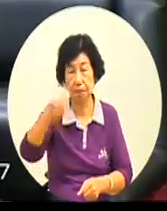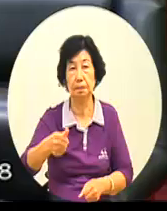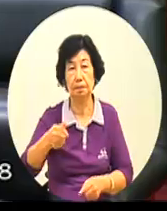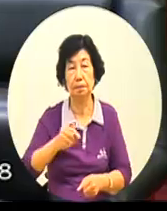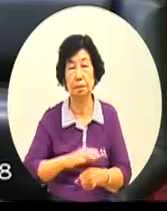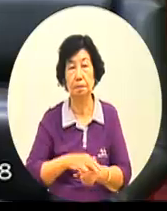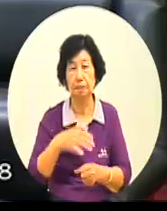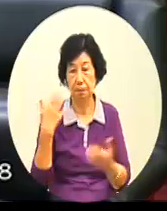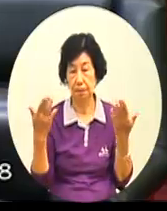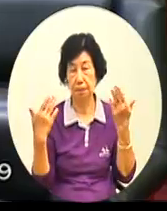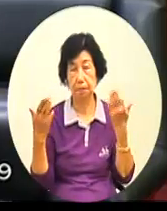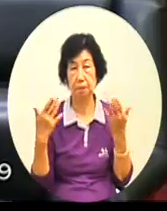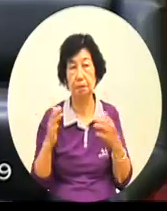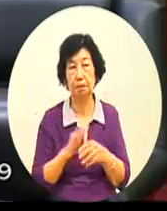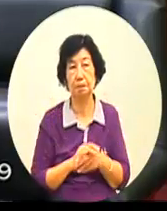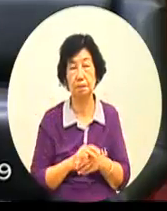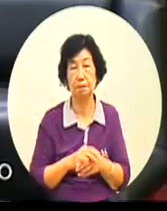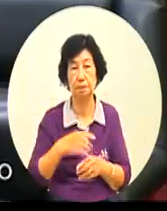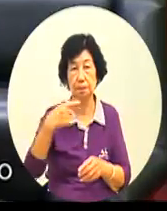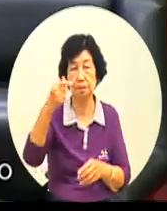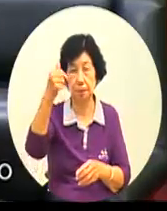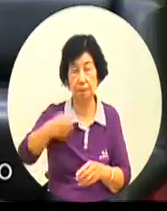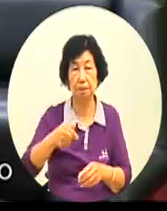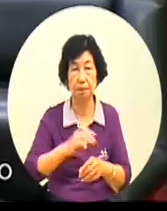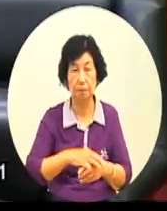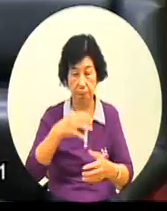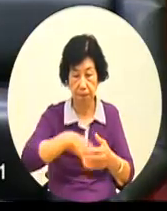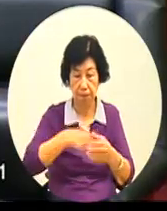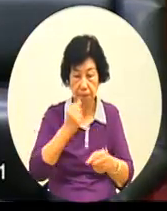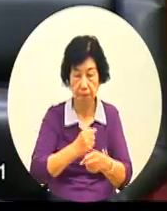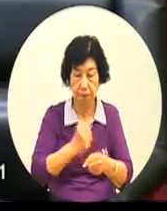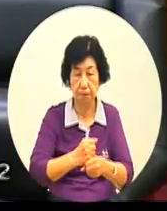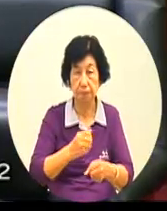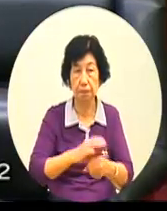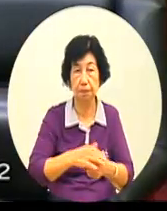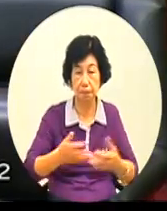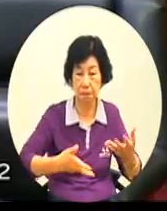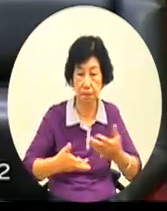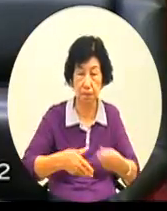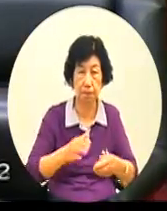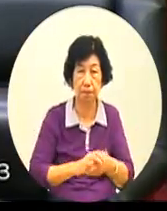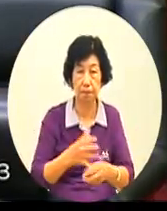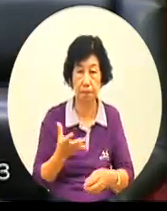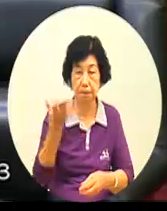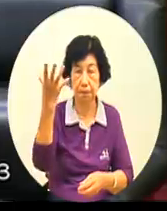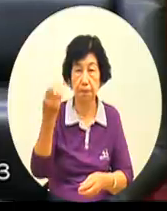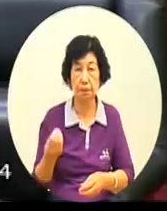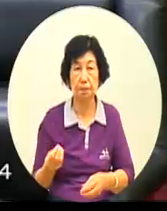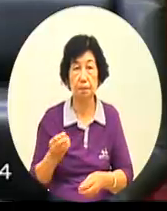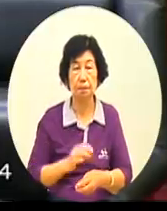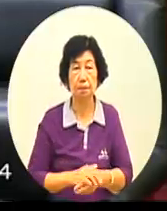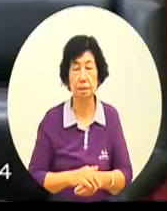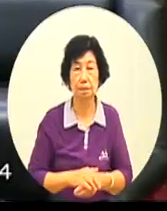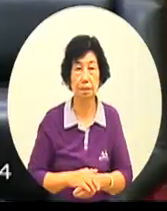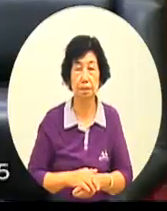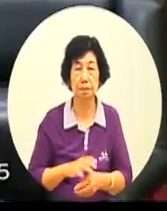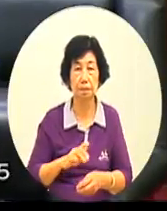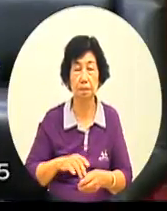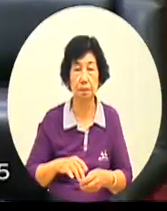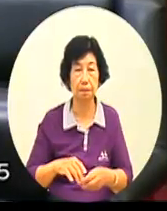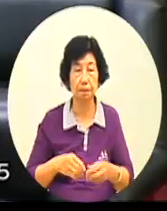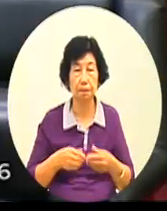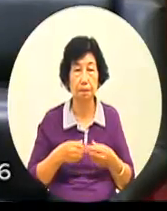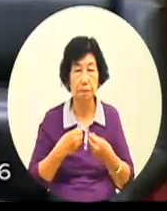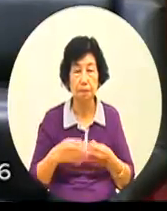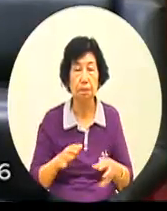楚的，这个意义当中里面，我们可以做多少事？不要老是说是用应付的方式呢，敷